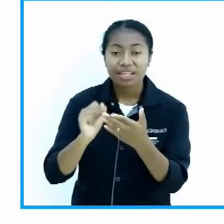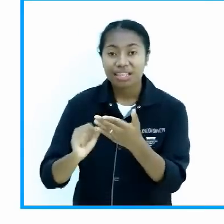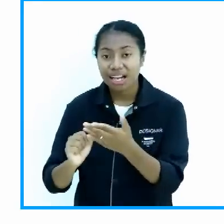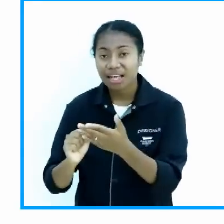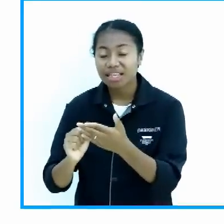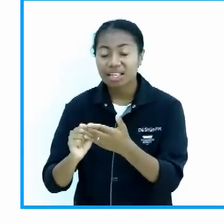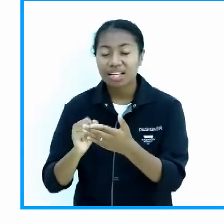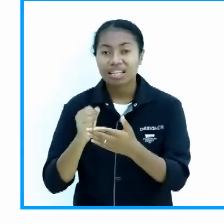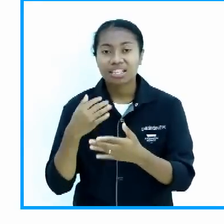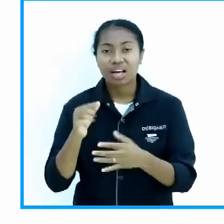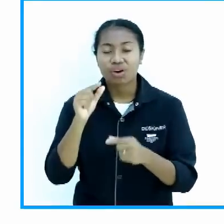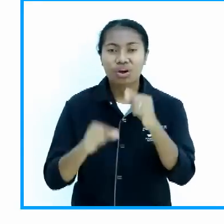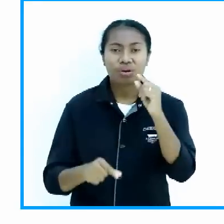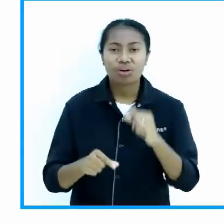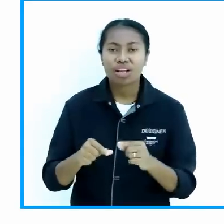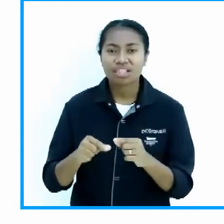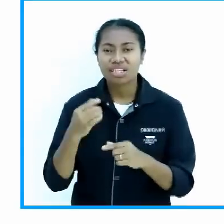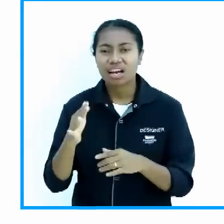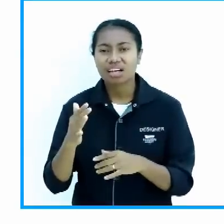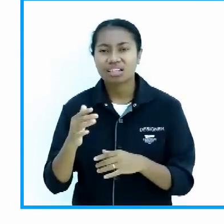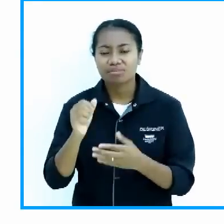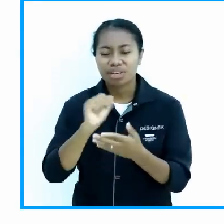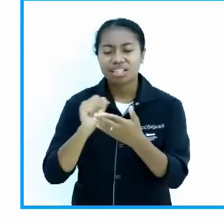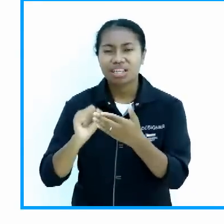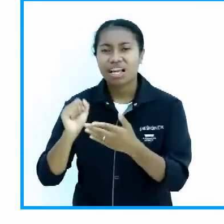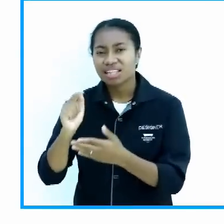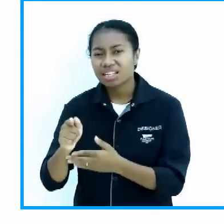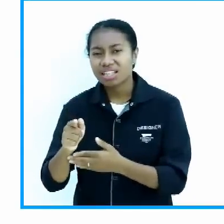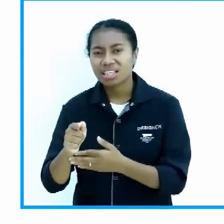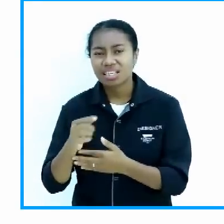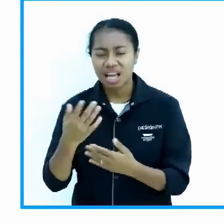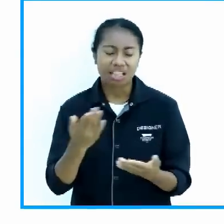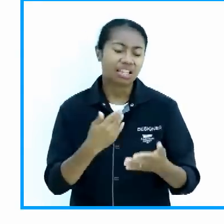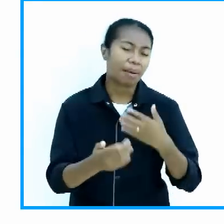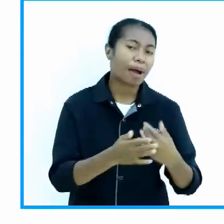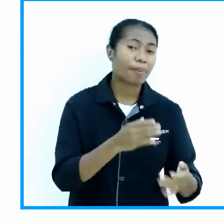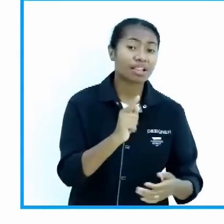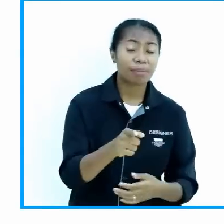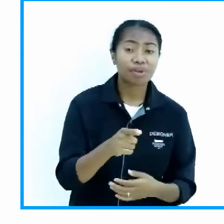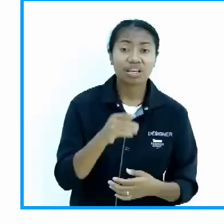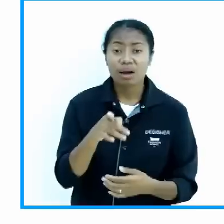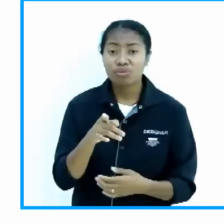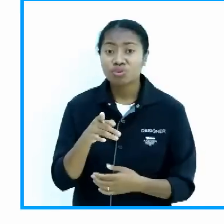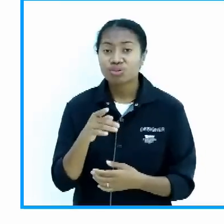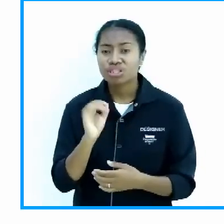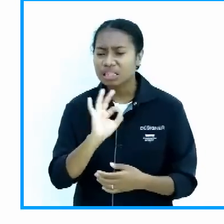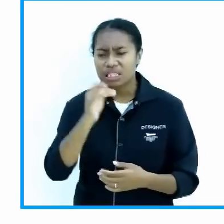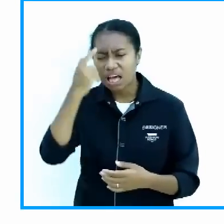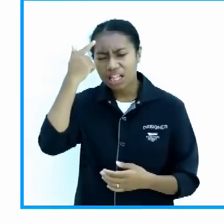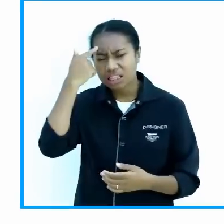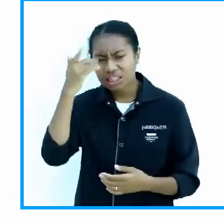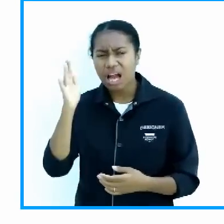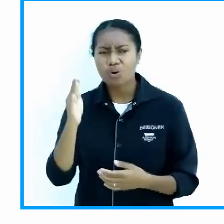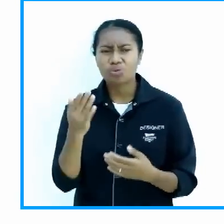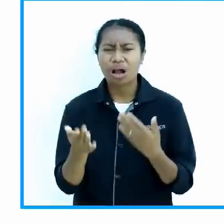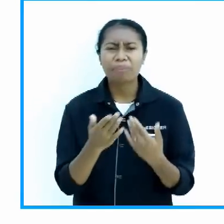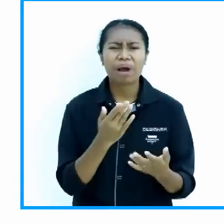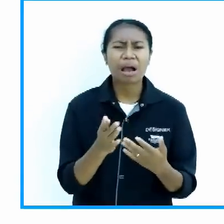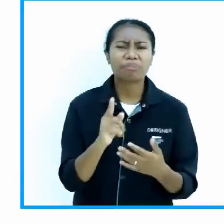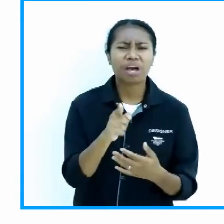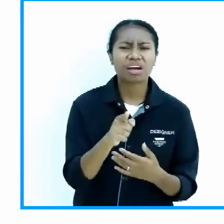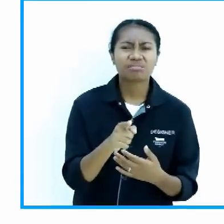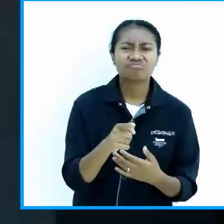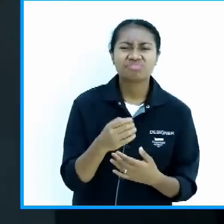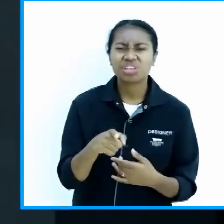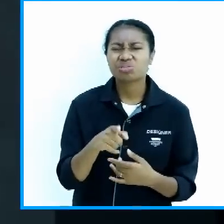kalau kamu ragu tapi kamu juga tidak tahu apa-apa, sudah begitu lagi buat status yang meragukan orang lain lagi. Nah itu yang berbahaya